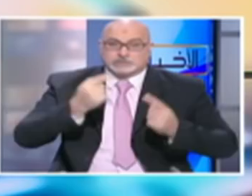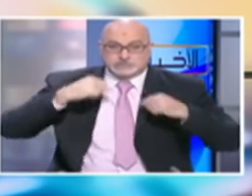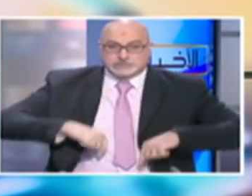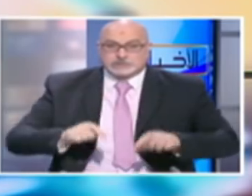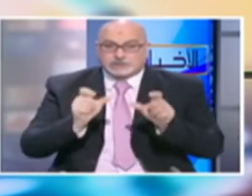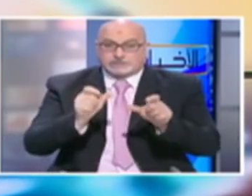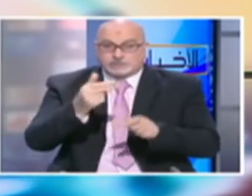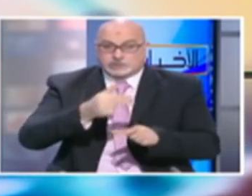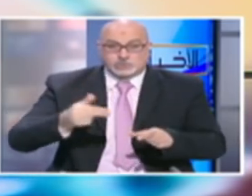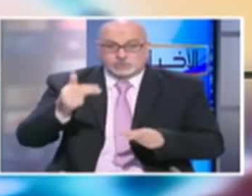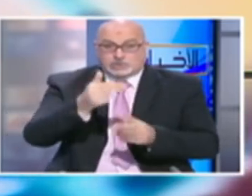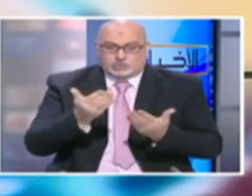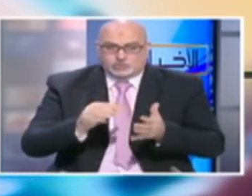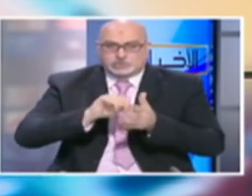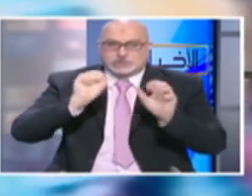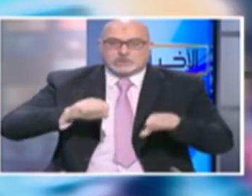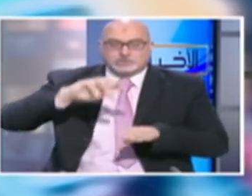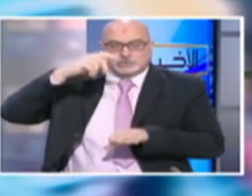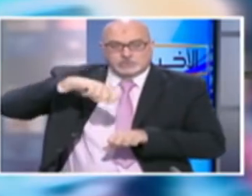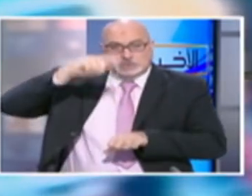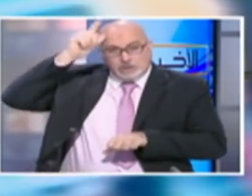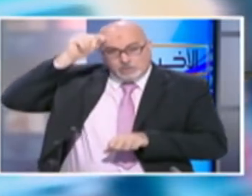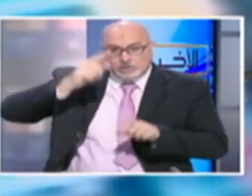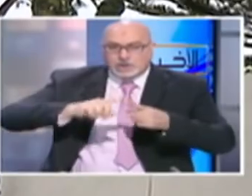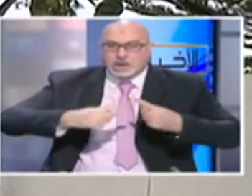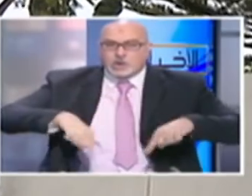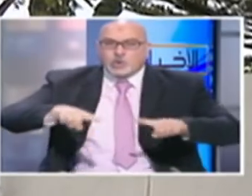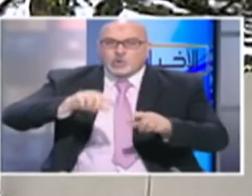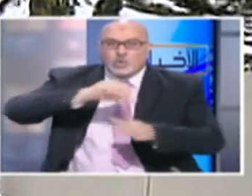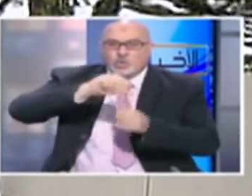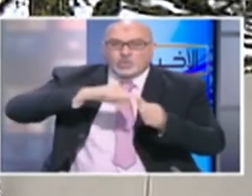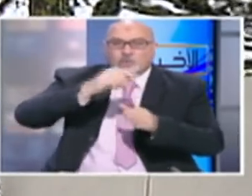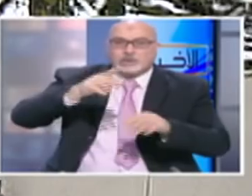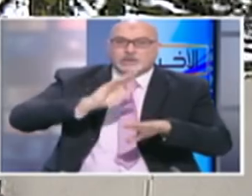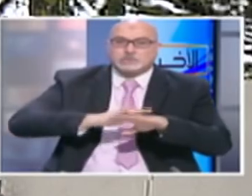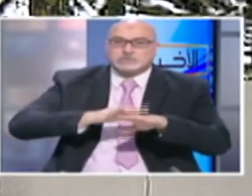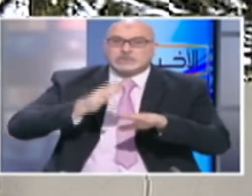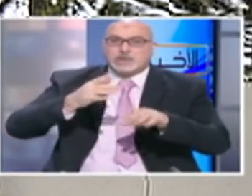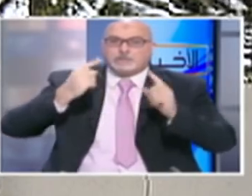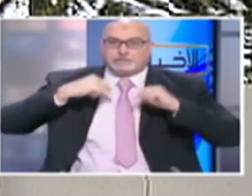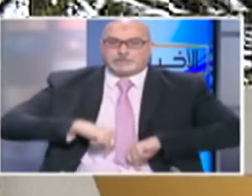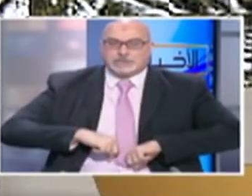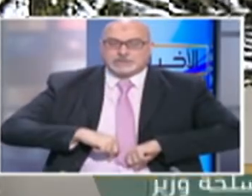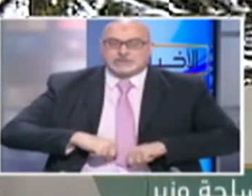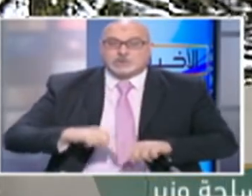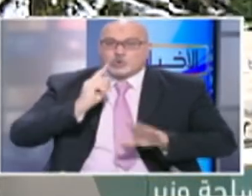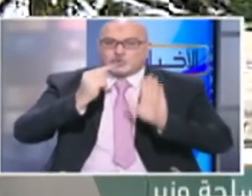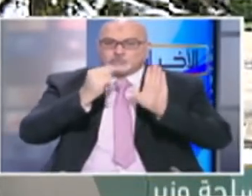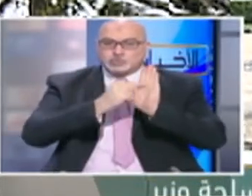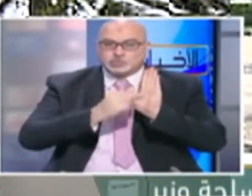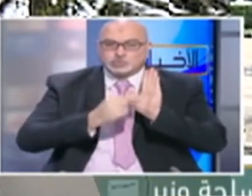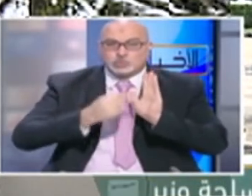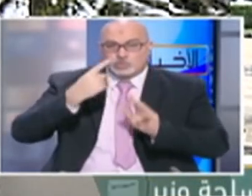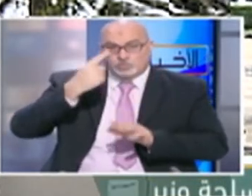الوطني اليوم بمقر رئاسة الجمهورية الاجتماع الدوري لمجلس الوزراء يخصص